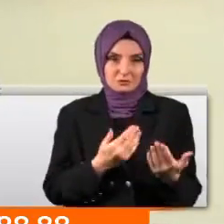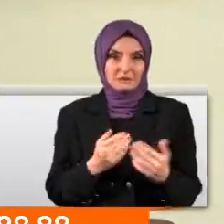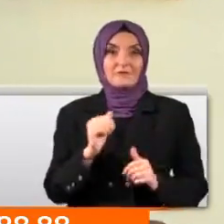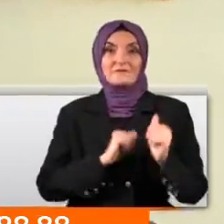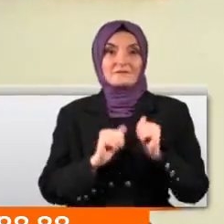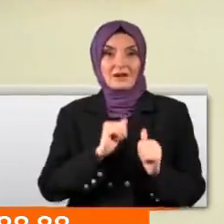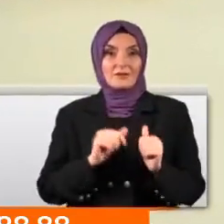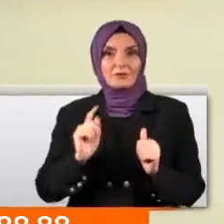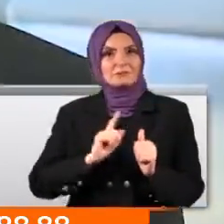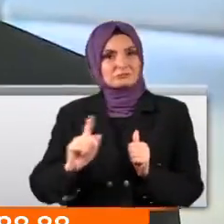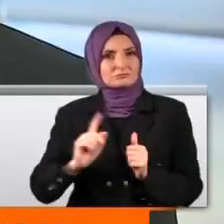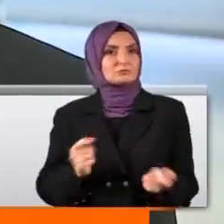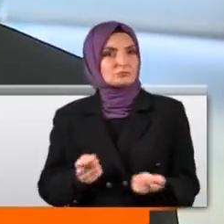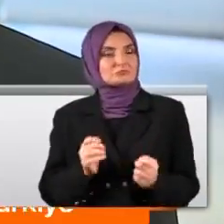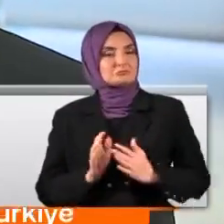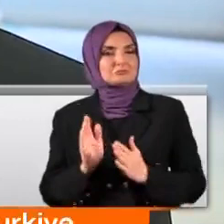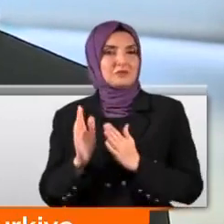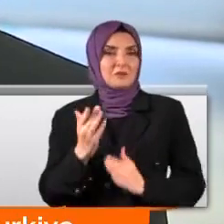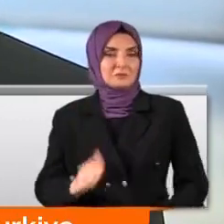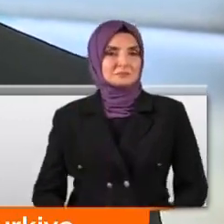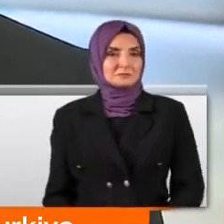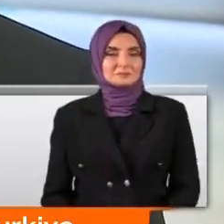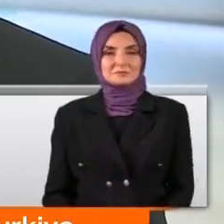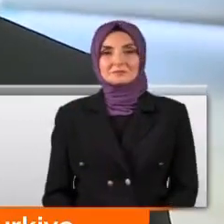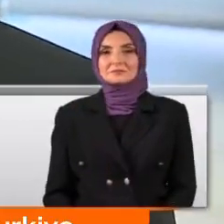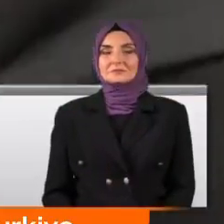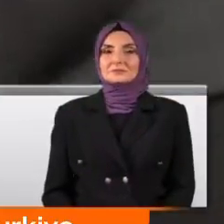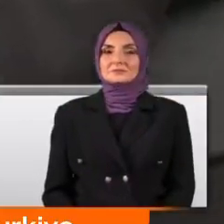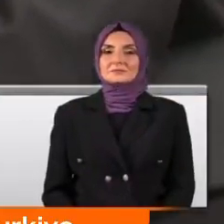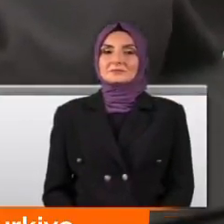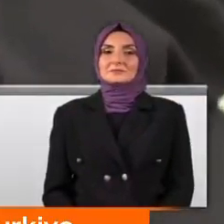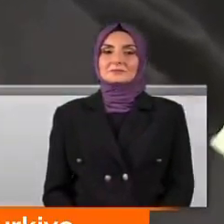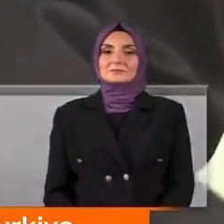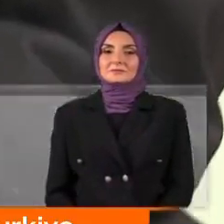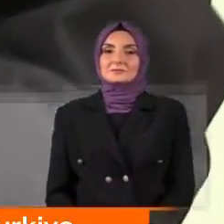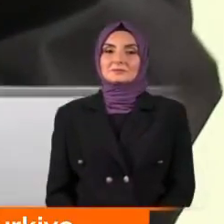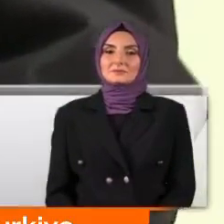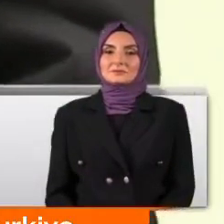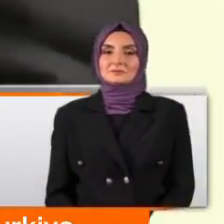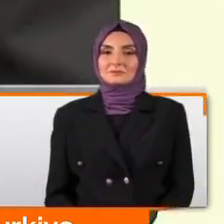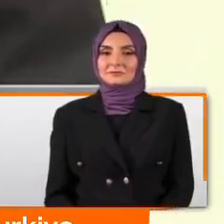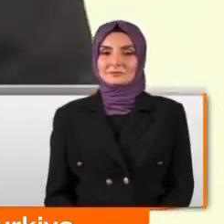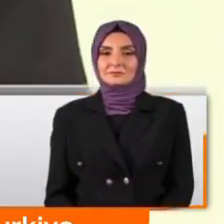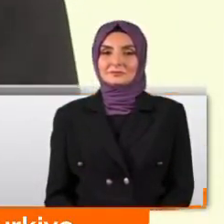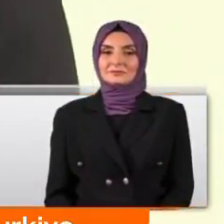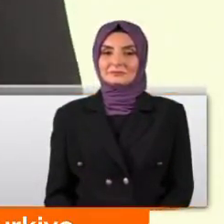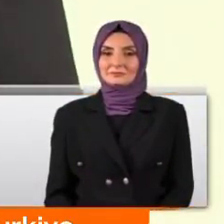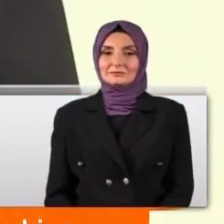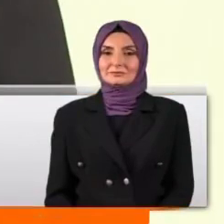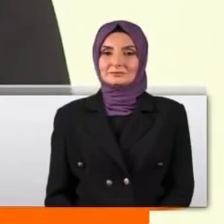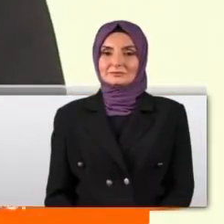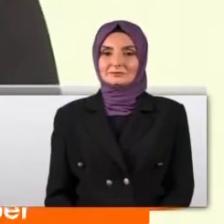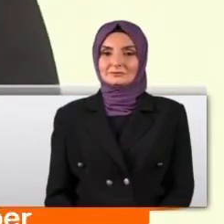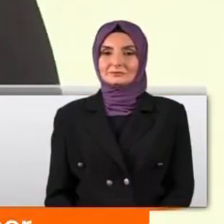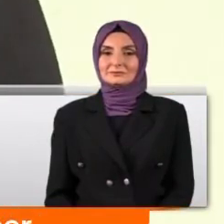dirsek çürütmeye devam ediyor. Gelecek sene kısmetse torunla beraber üniversite sınavına gireceğiz. Cicero'nun bir sözü vardı. Yaşamak